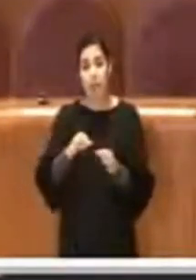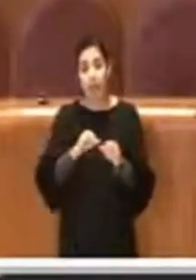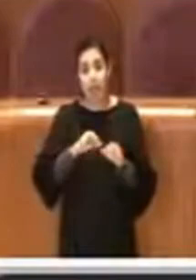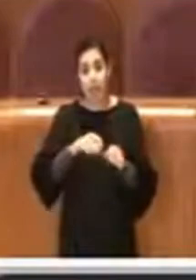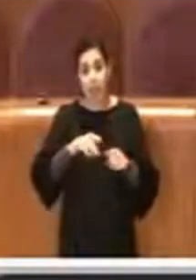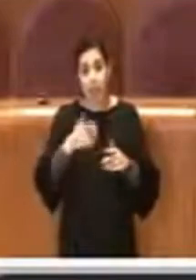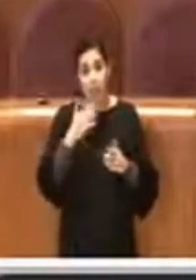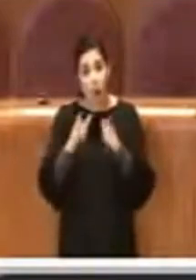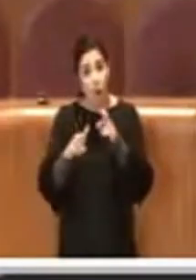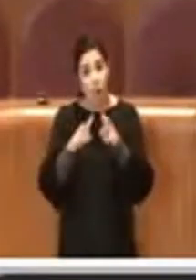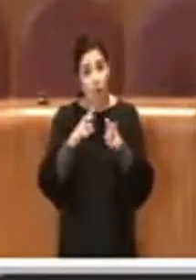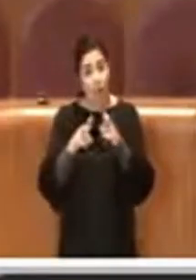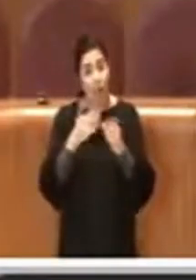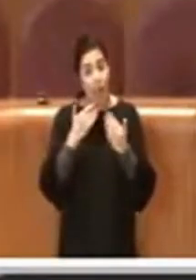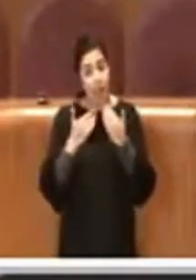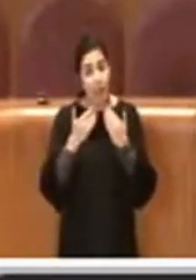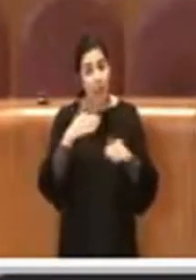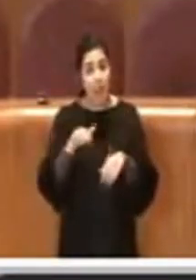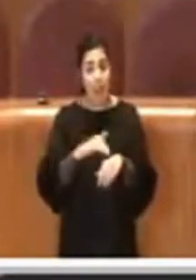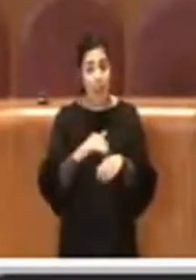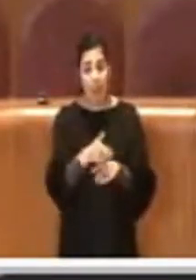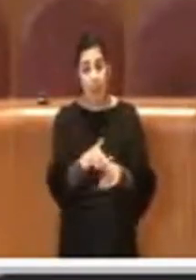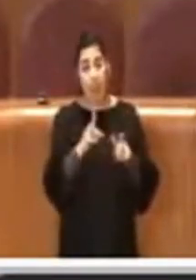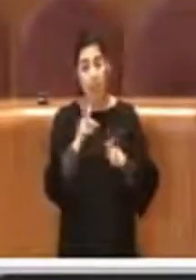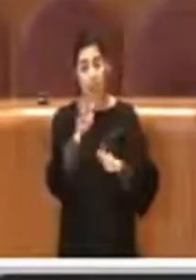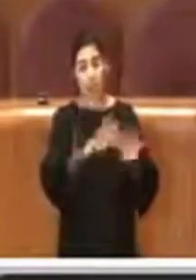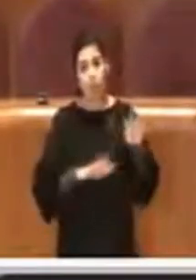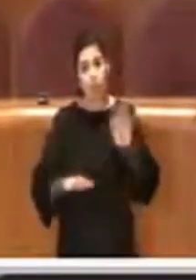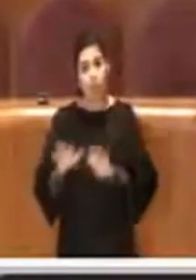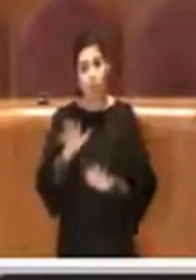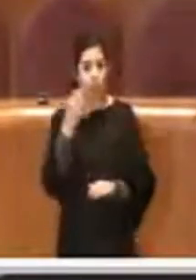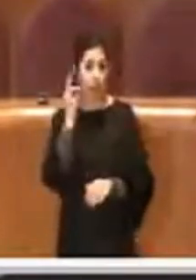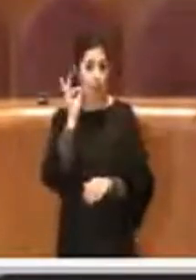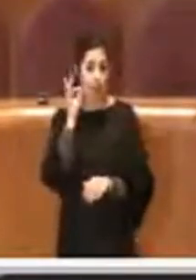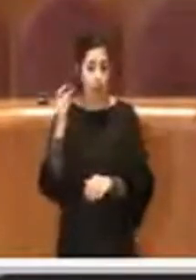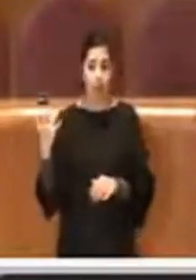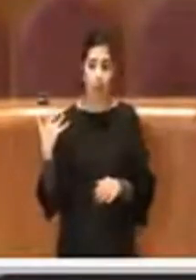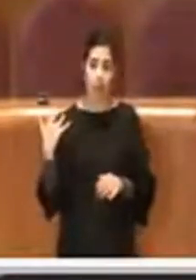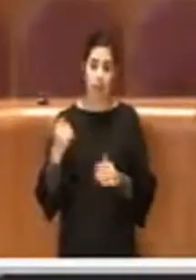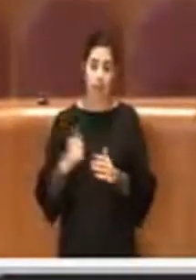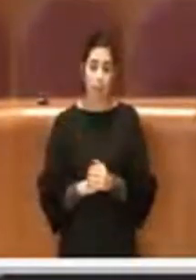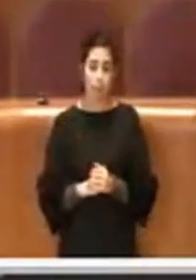indicazioni più accurate e precise possibile. Grazie, Presidente.